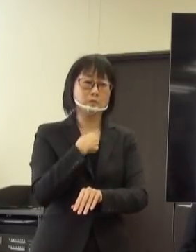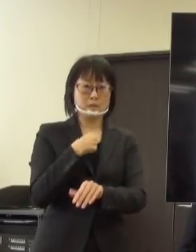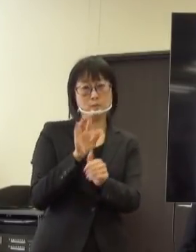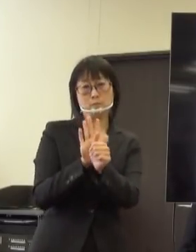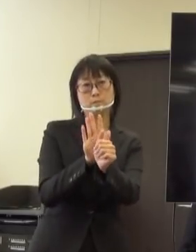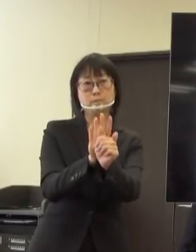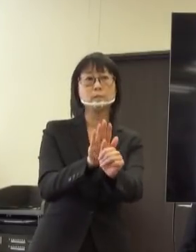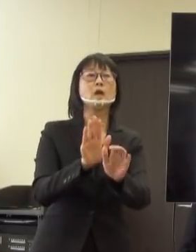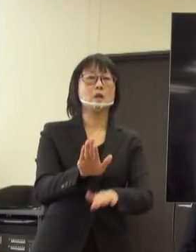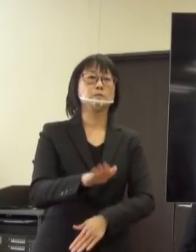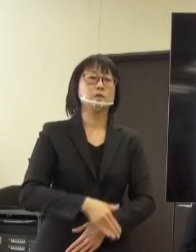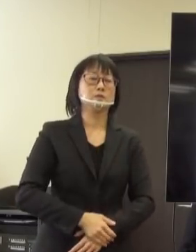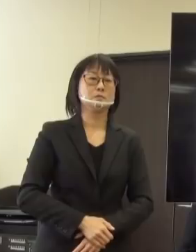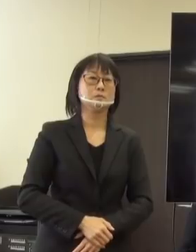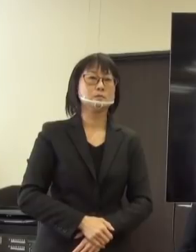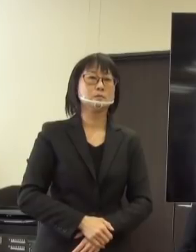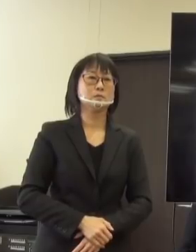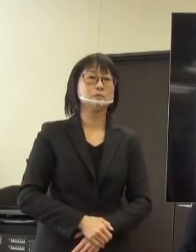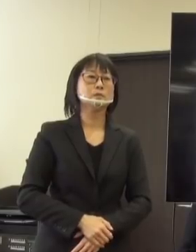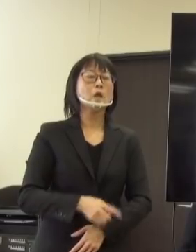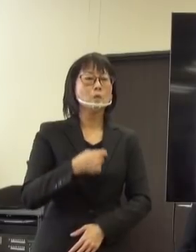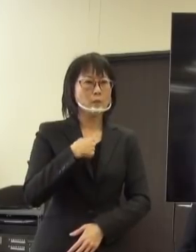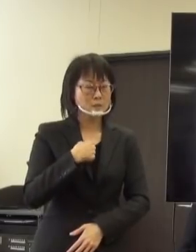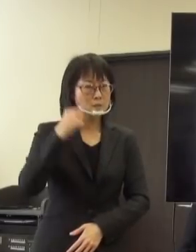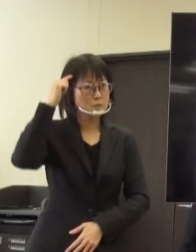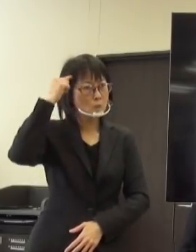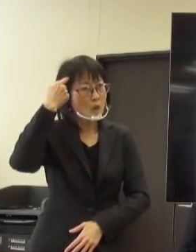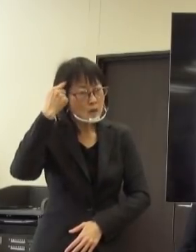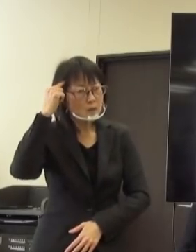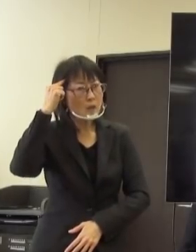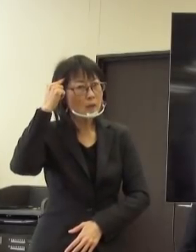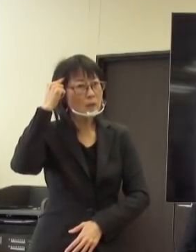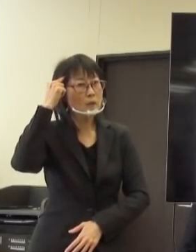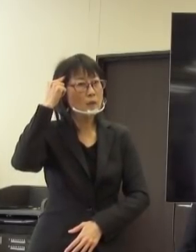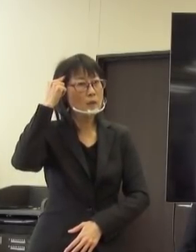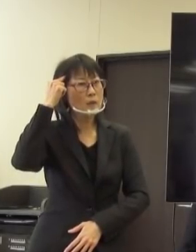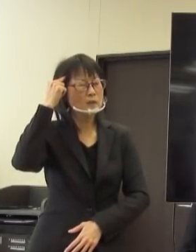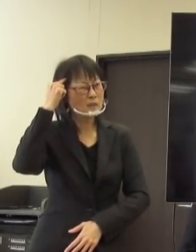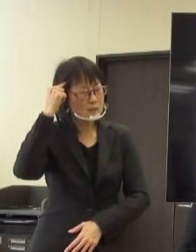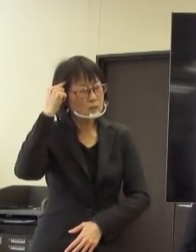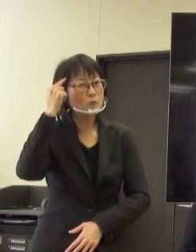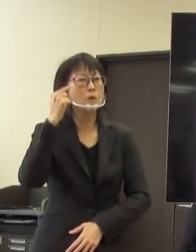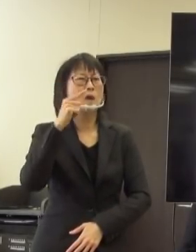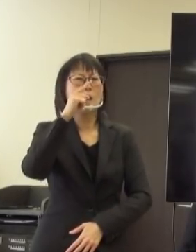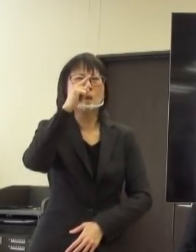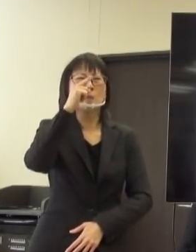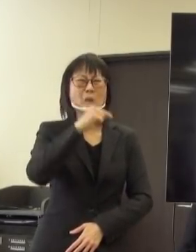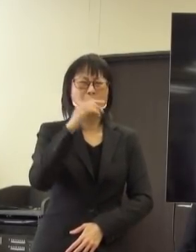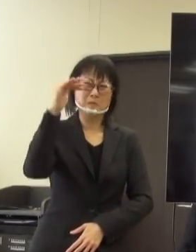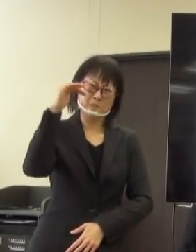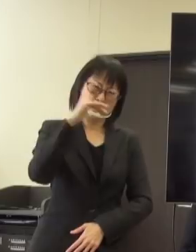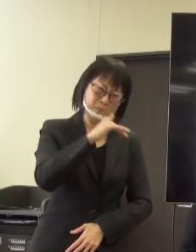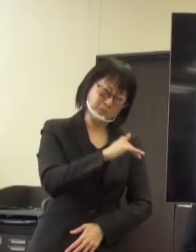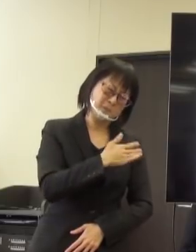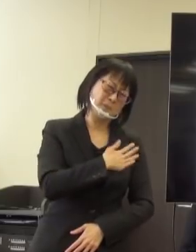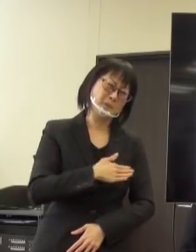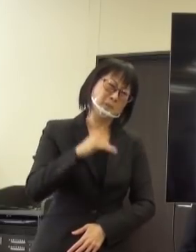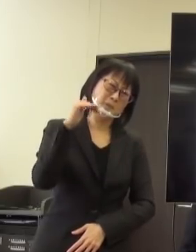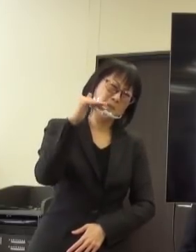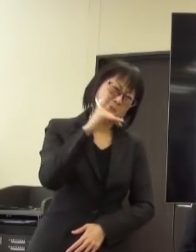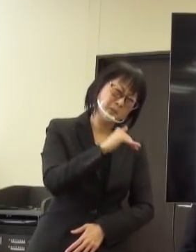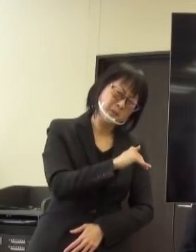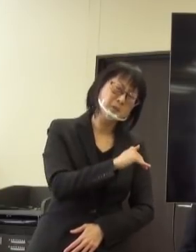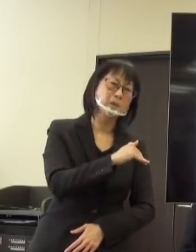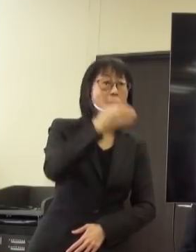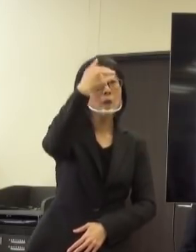ども、私の試験でございますけれども、悪くなる人は、皆さん分かるように若い人は